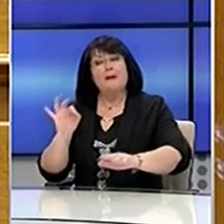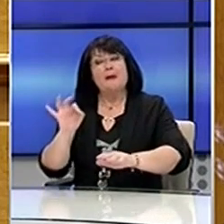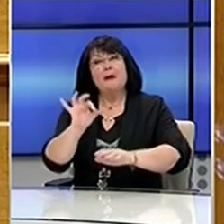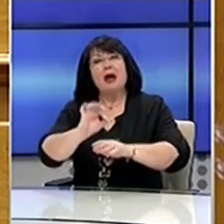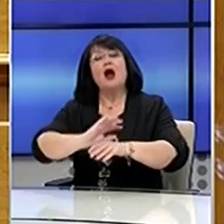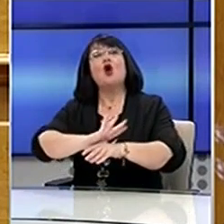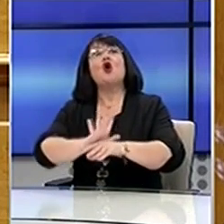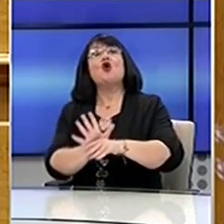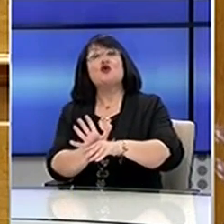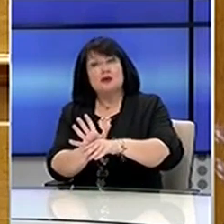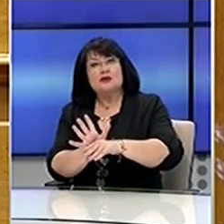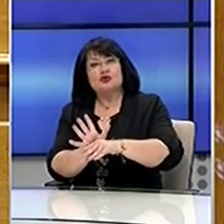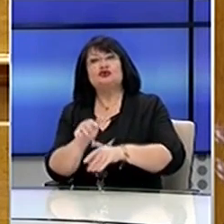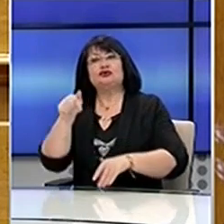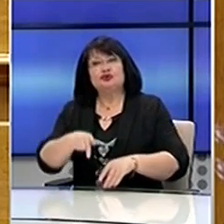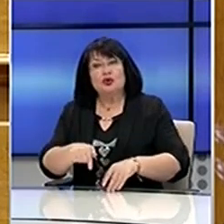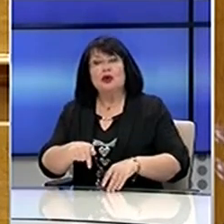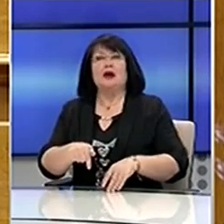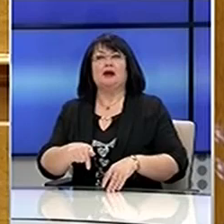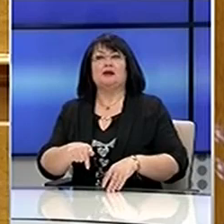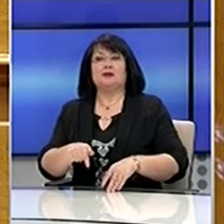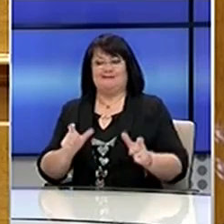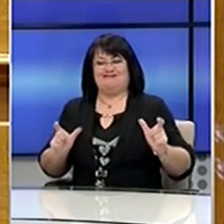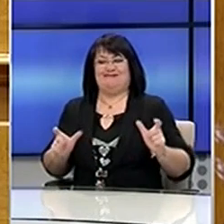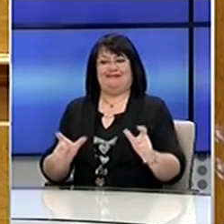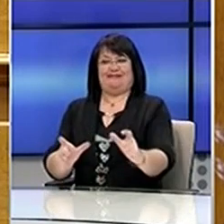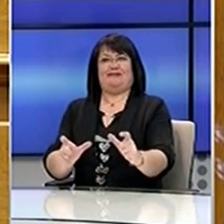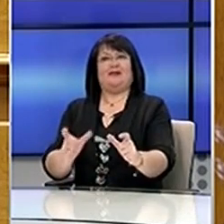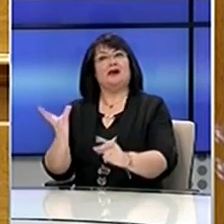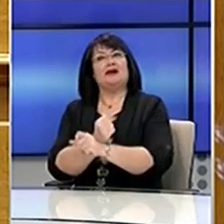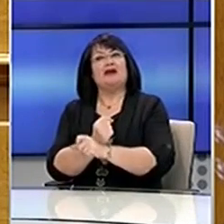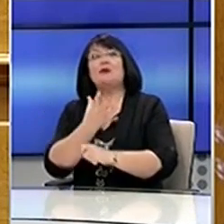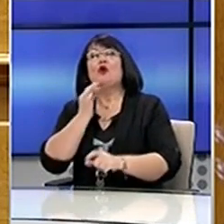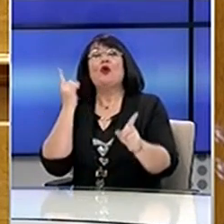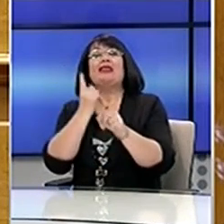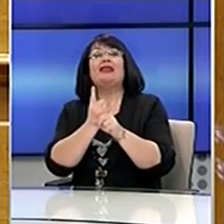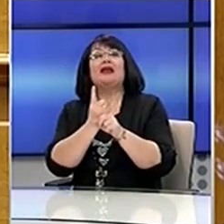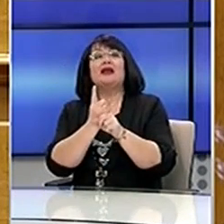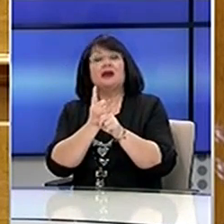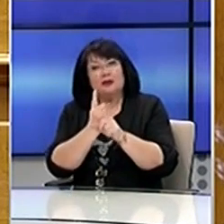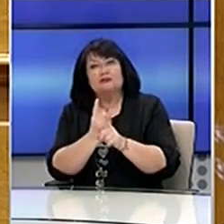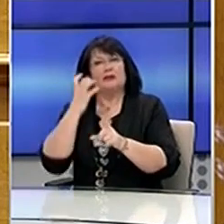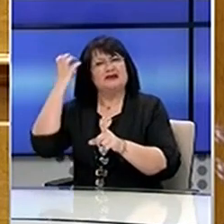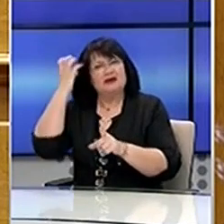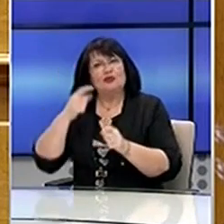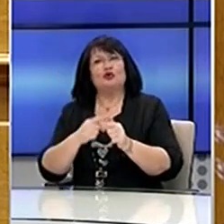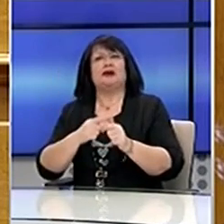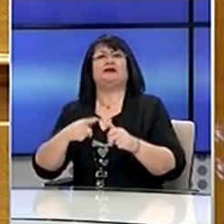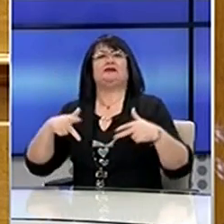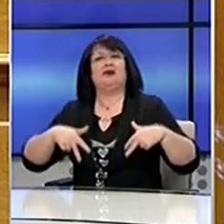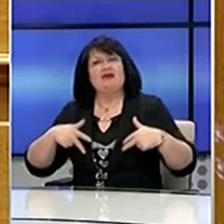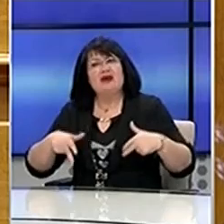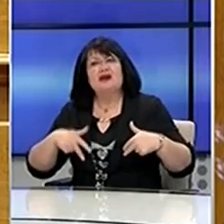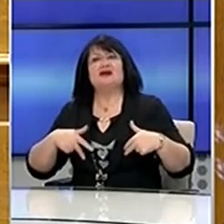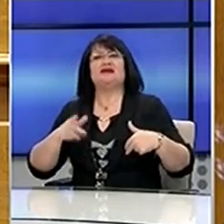το έκανε αυτό διότι ειδικοί, πολιτεία, αλλά πρωτίστως